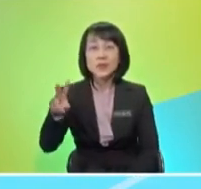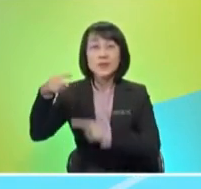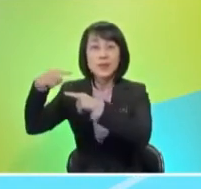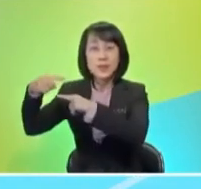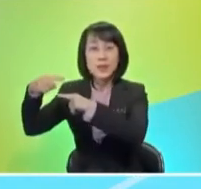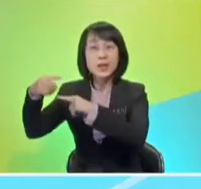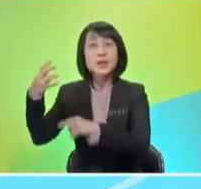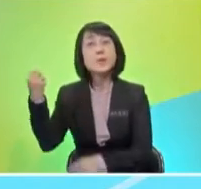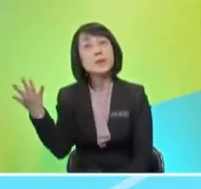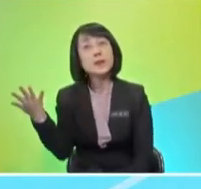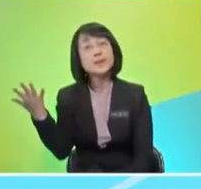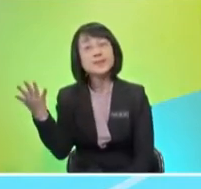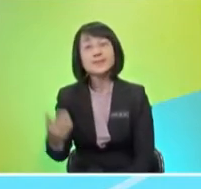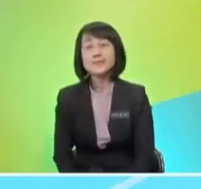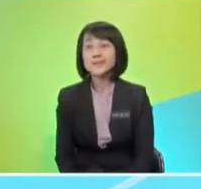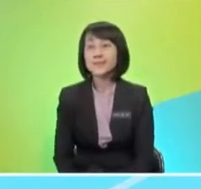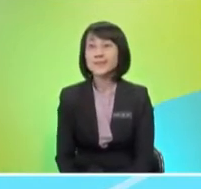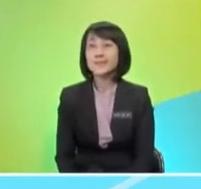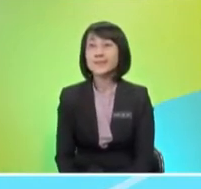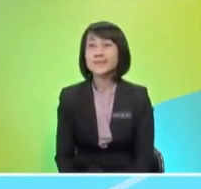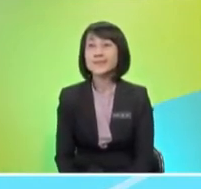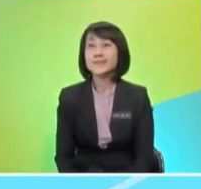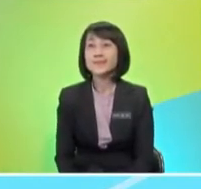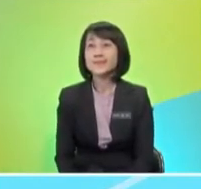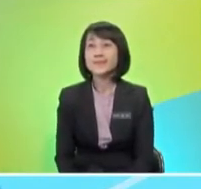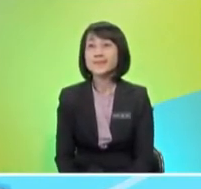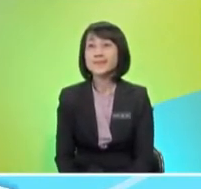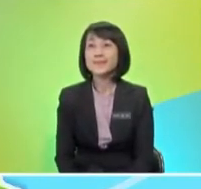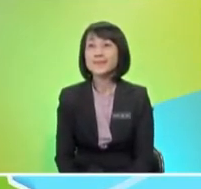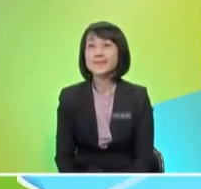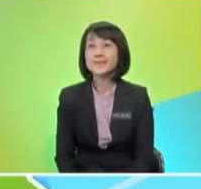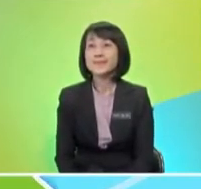Muhammad Zulfikar sudah siap Kak